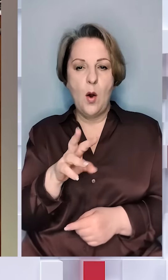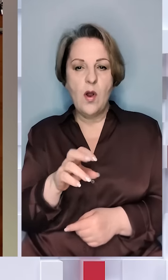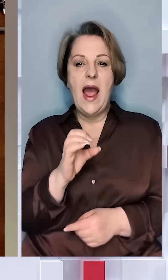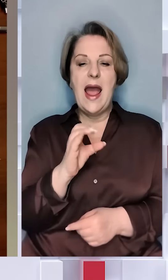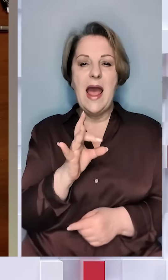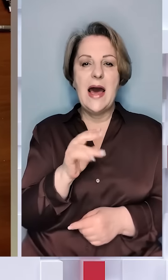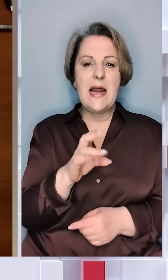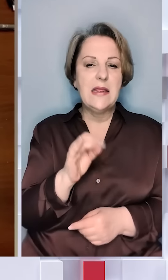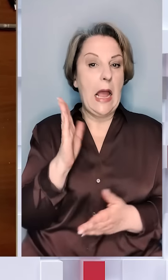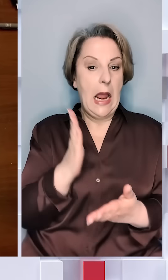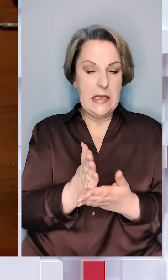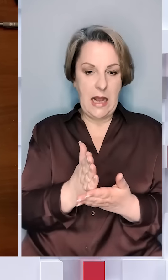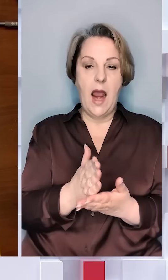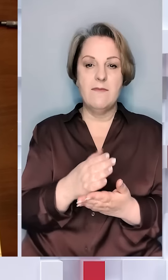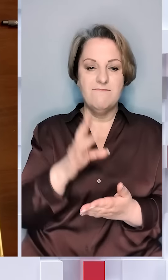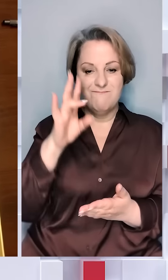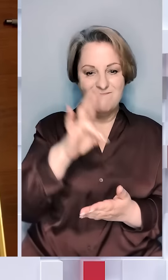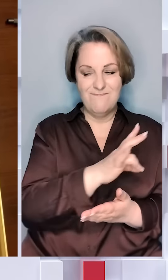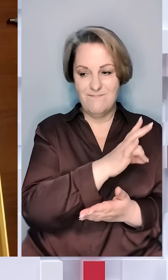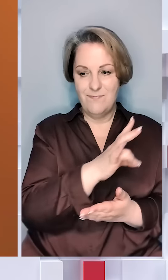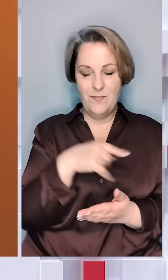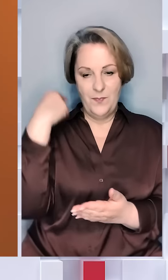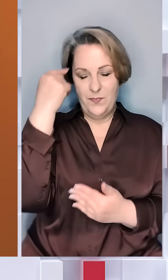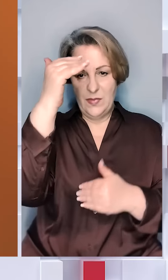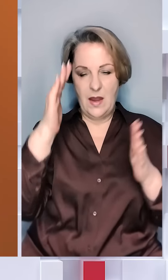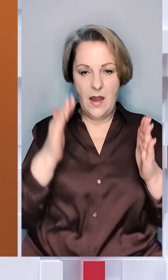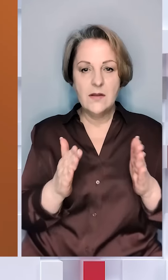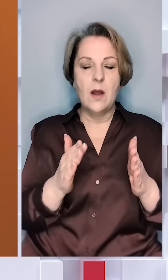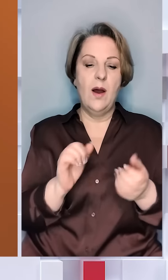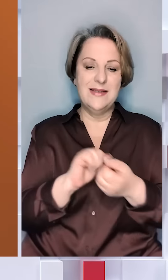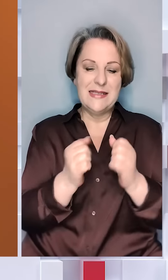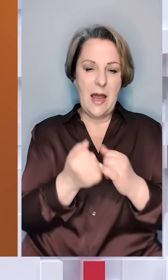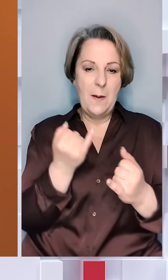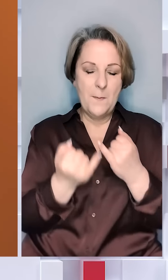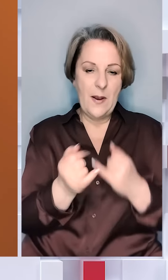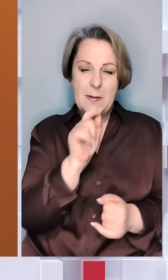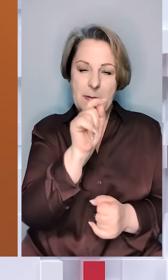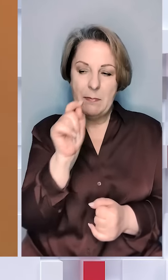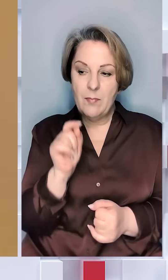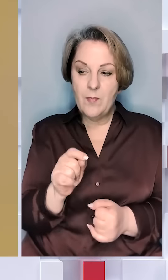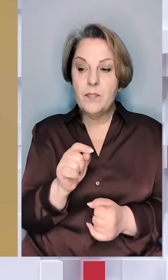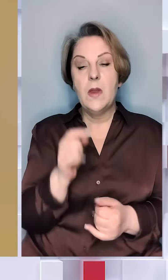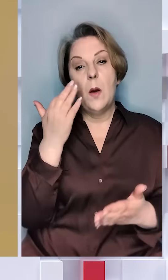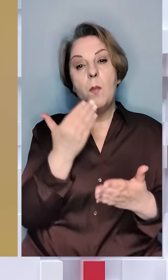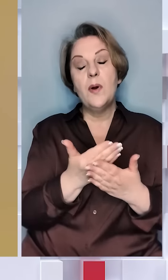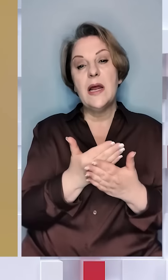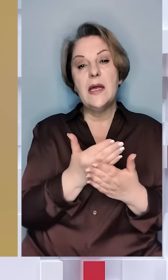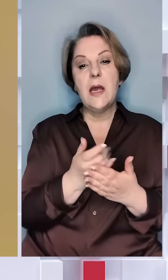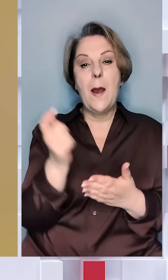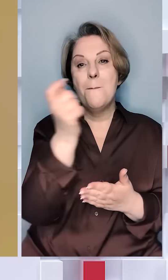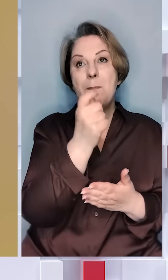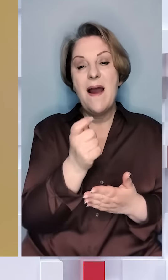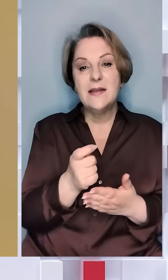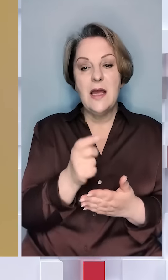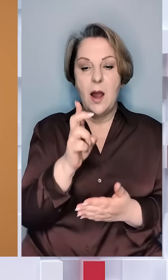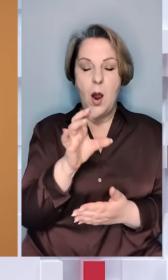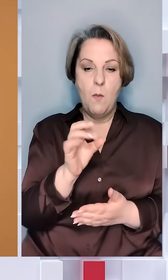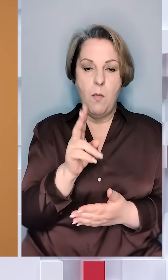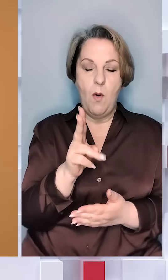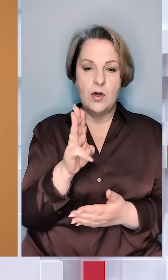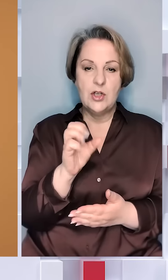Адальберта Ерделі. Є ікони з бурштину та бісеру. Вартість ще встановлюватимуть, але в коментарях ТСН експерти припускають, що пейзажі від